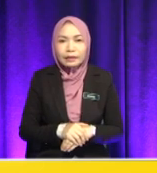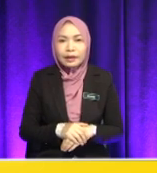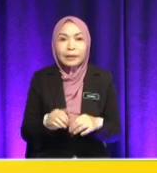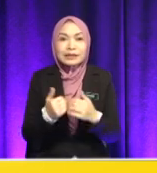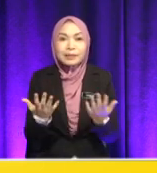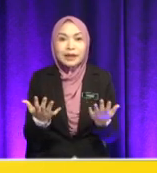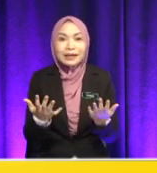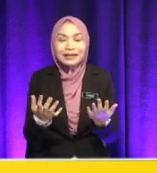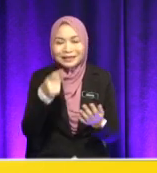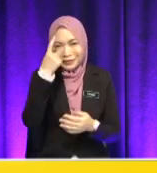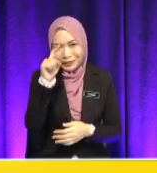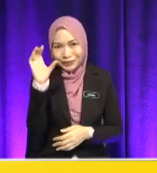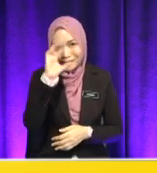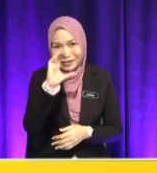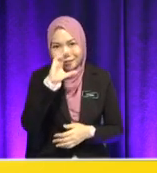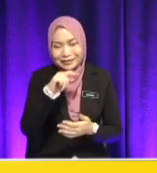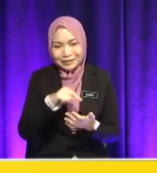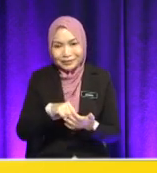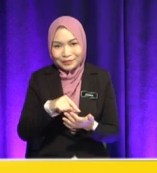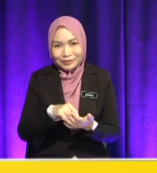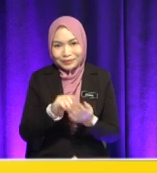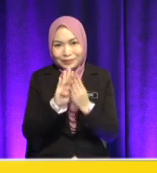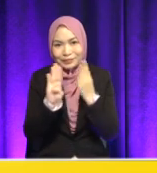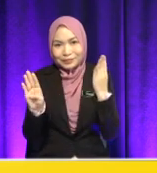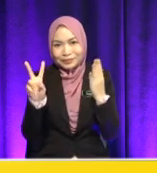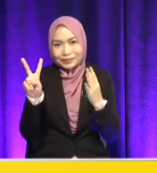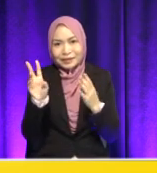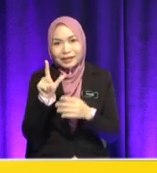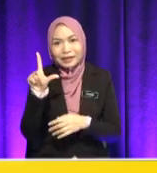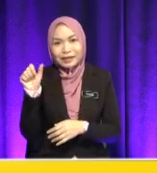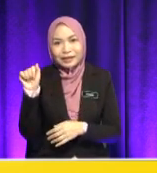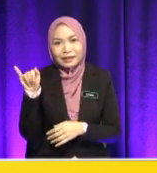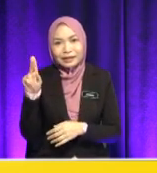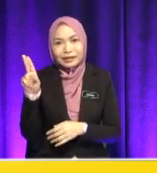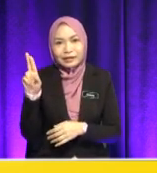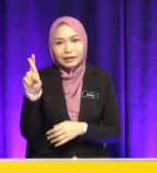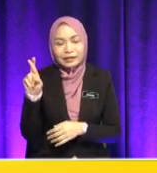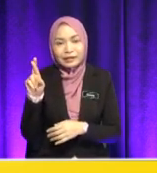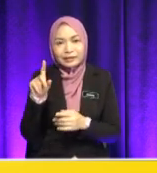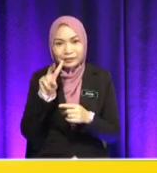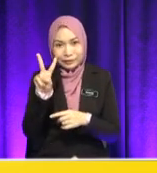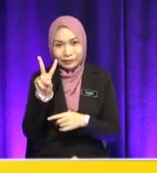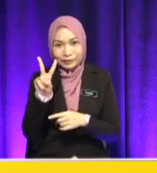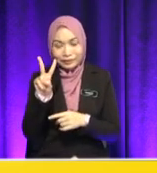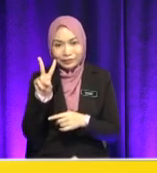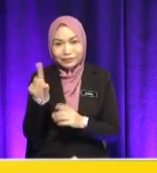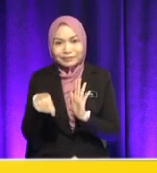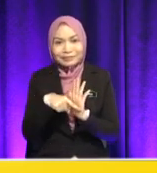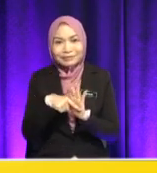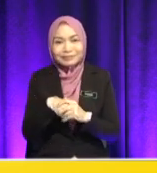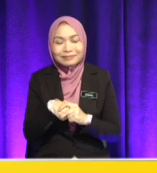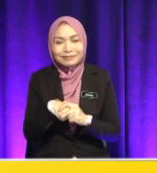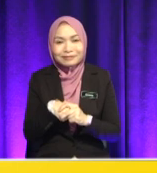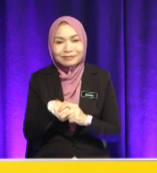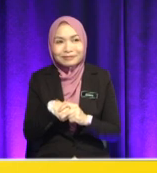namun semuanya baris keduanya kedua jadi 31 dengan 23 dan dia akan sama dengan negatif